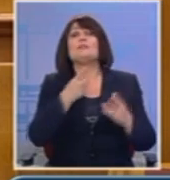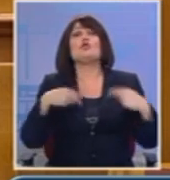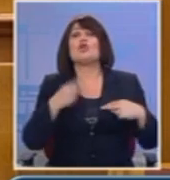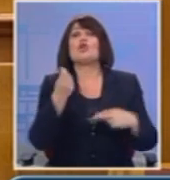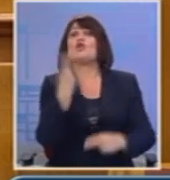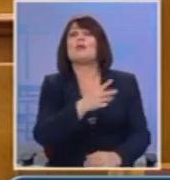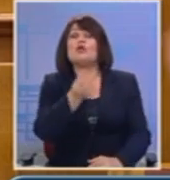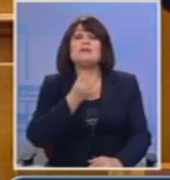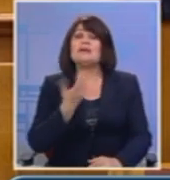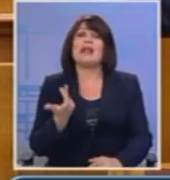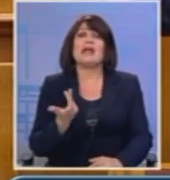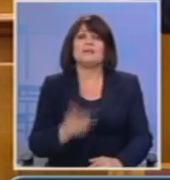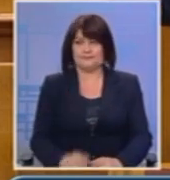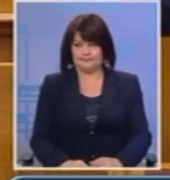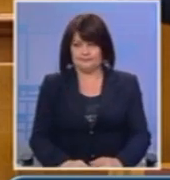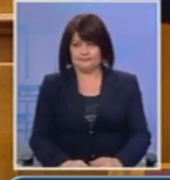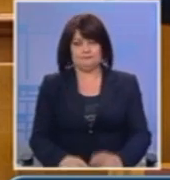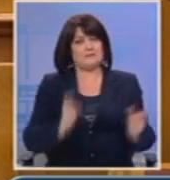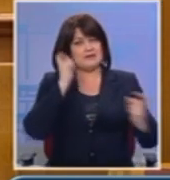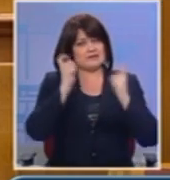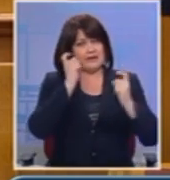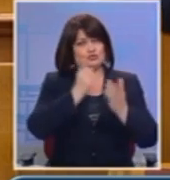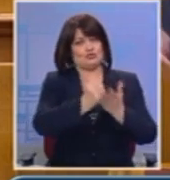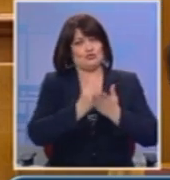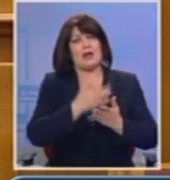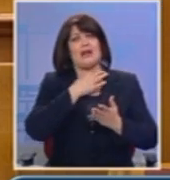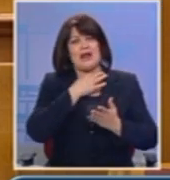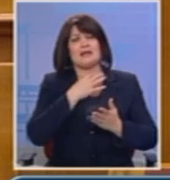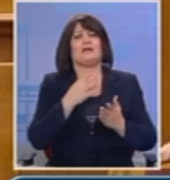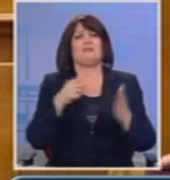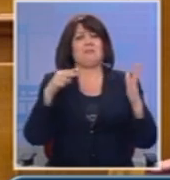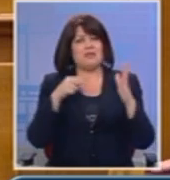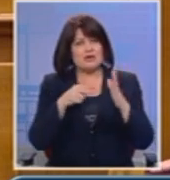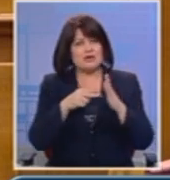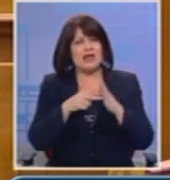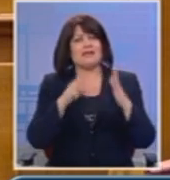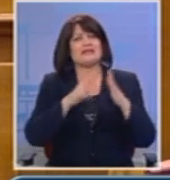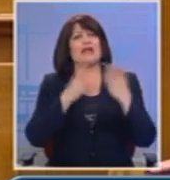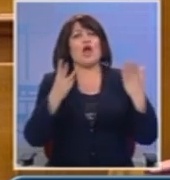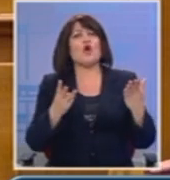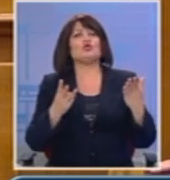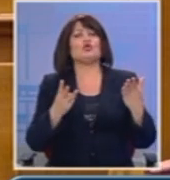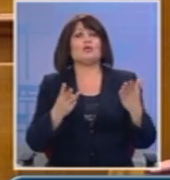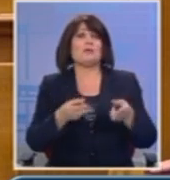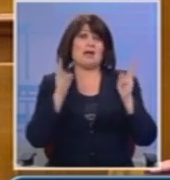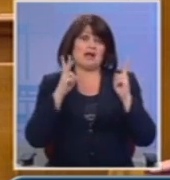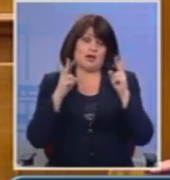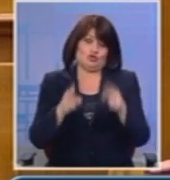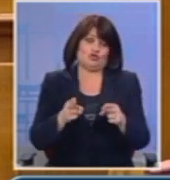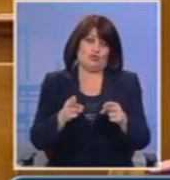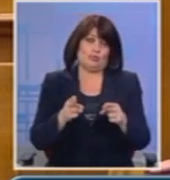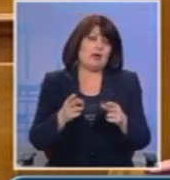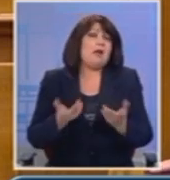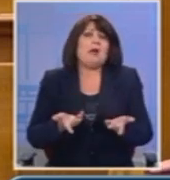οικονομικών αν υποθέσουμε ότι χρειαζόμαστε στήριξη και για το 2018 μακάρι να σταματήσουμε